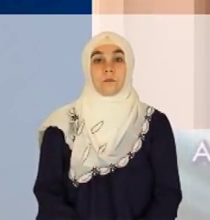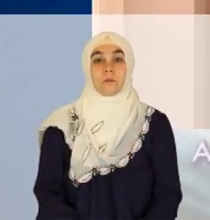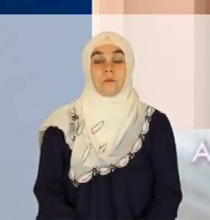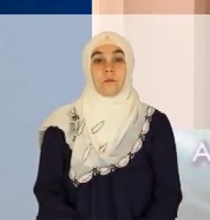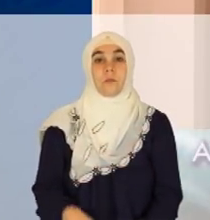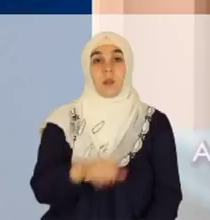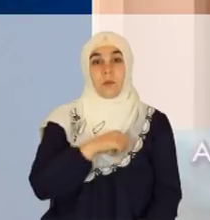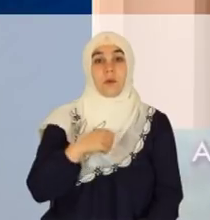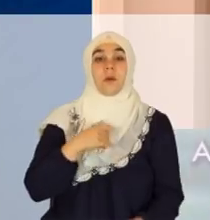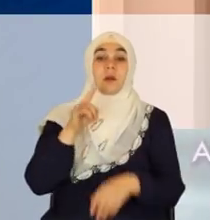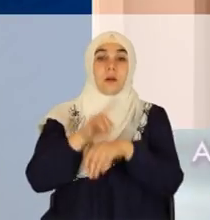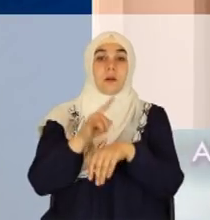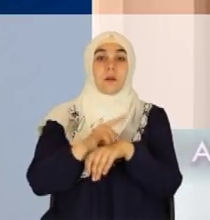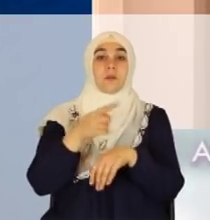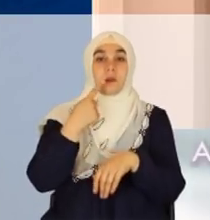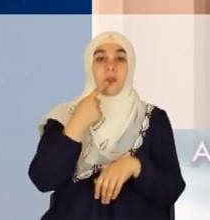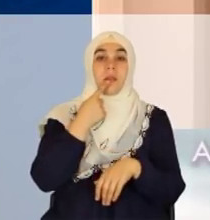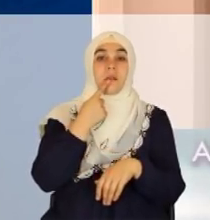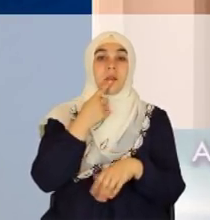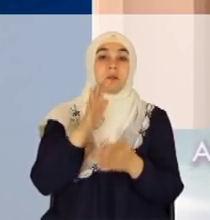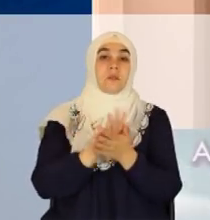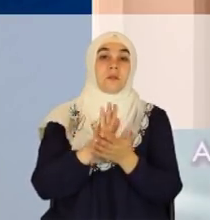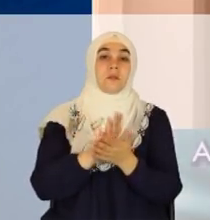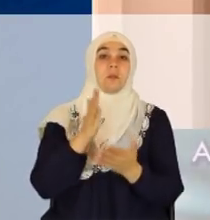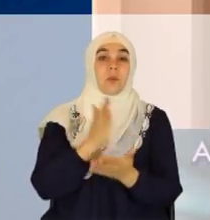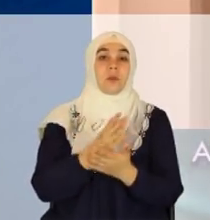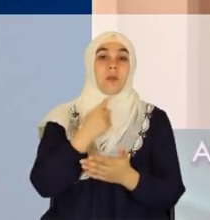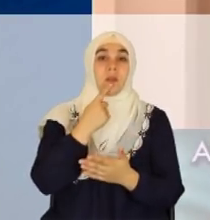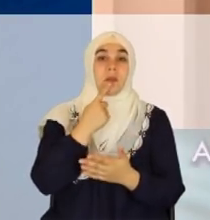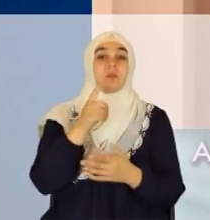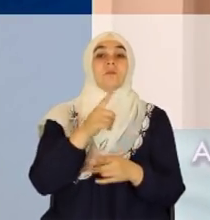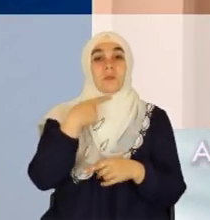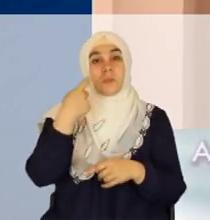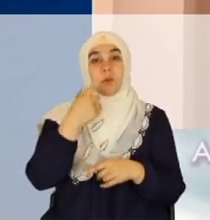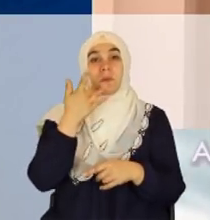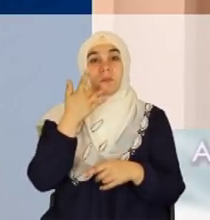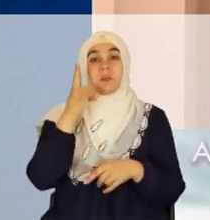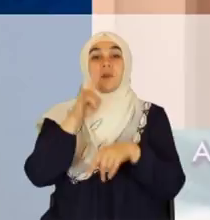Men yolg'onchi bo'lsam tilim nopok hozir, chunki yolg'on harom narsa tilimda turibdi.